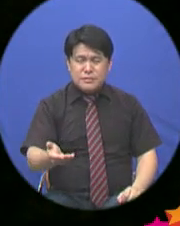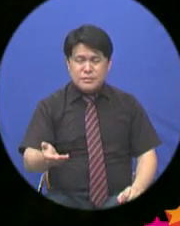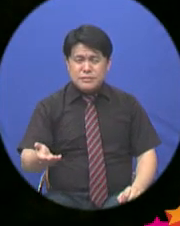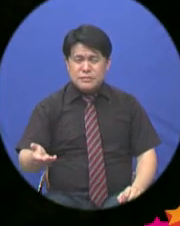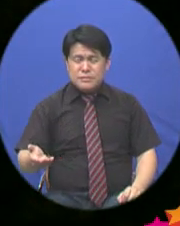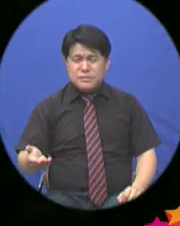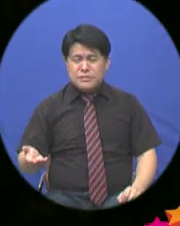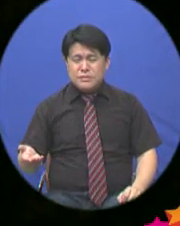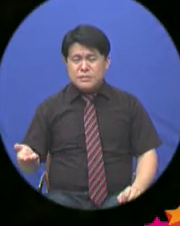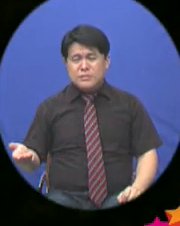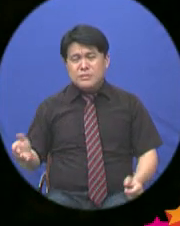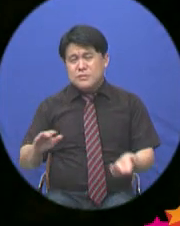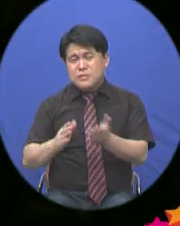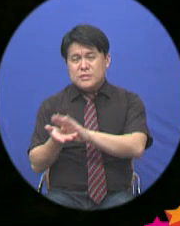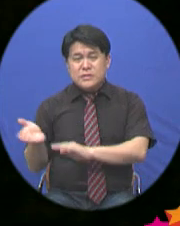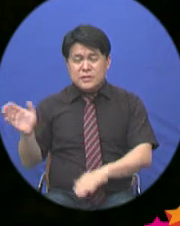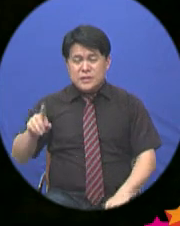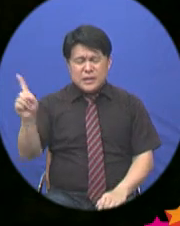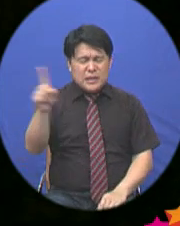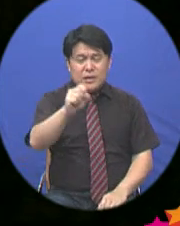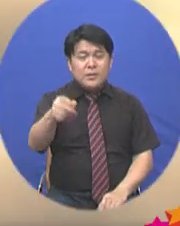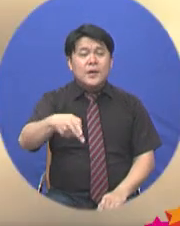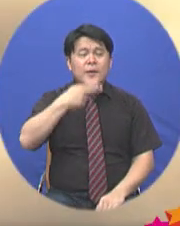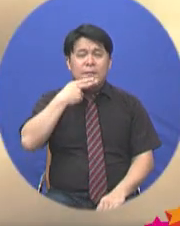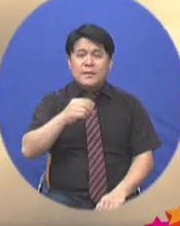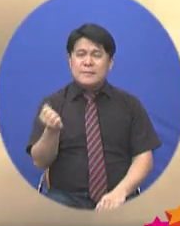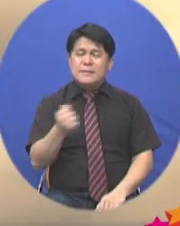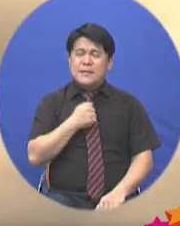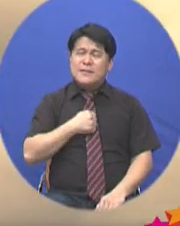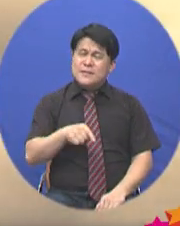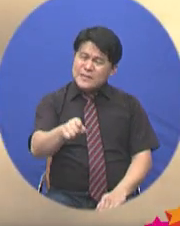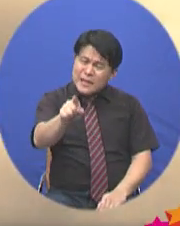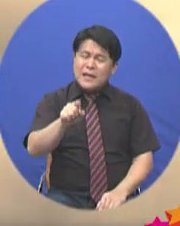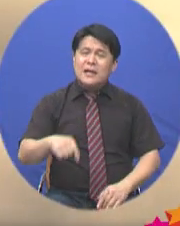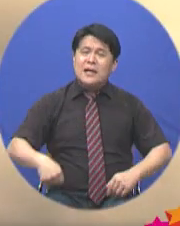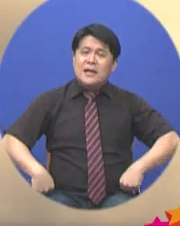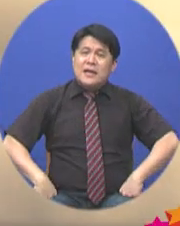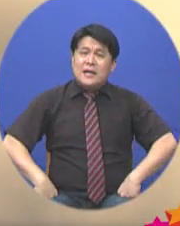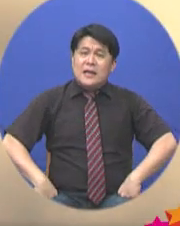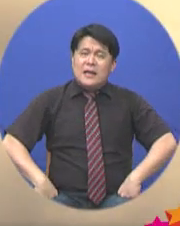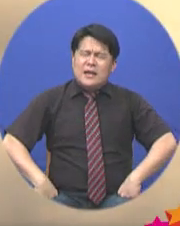간대도 말 못한 미안한 사람아